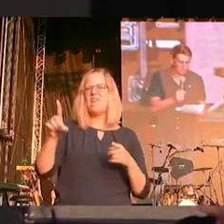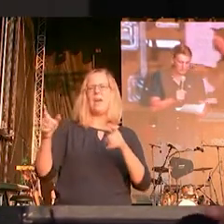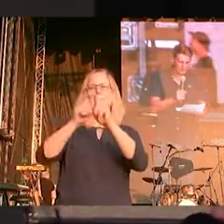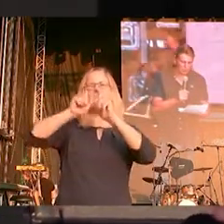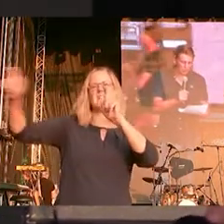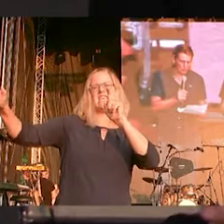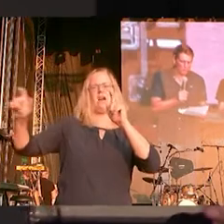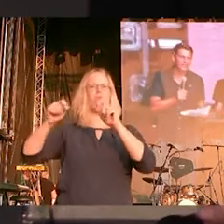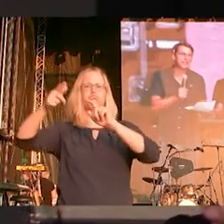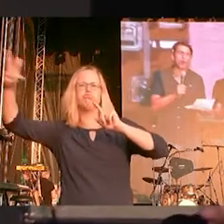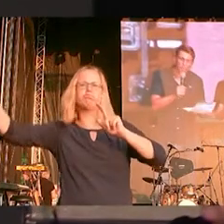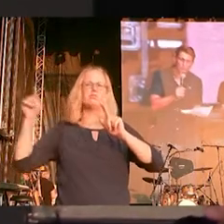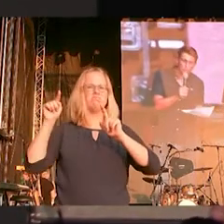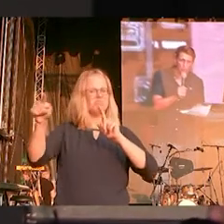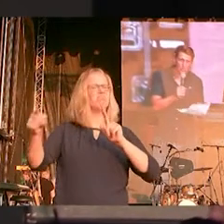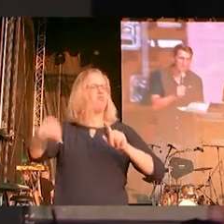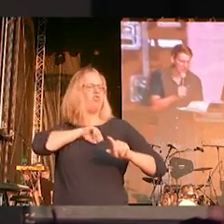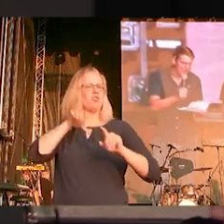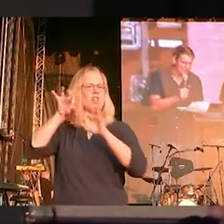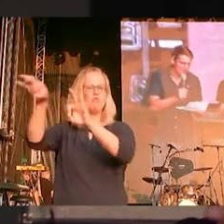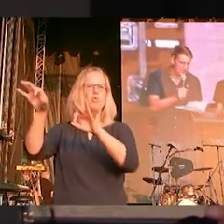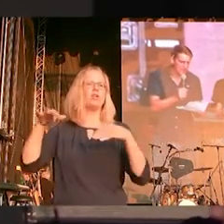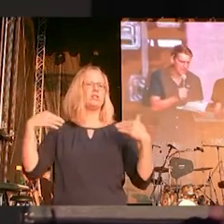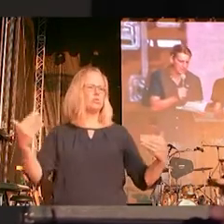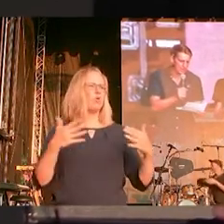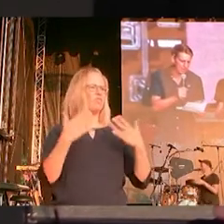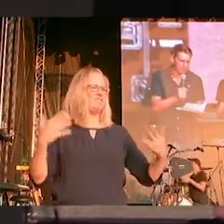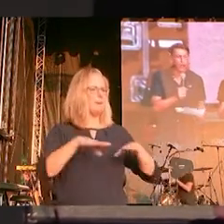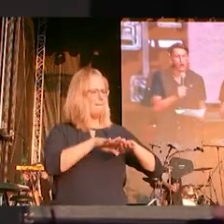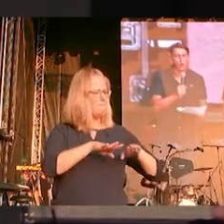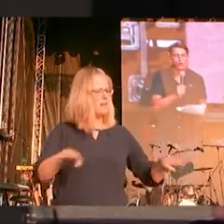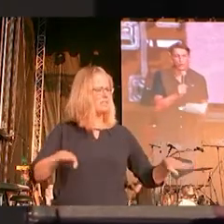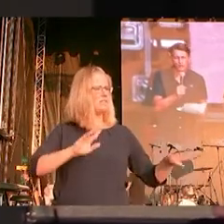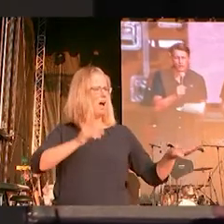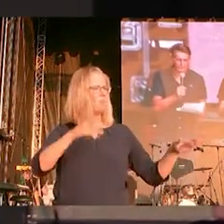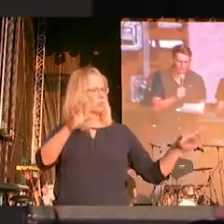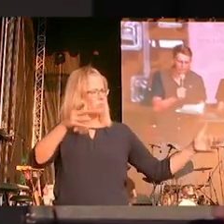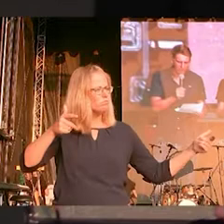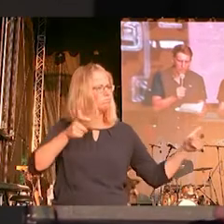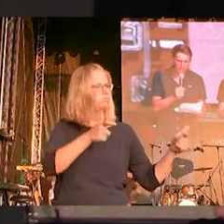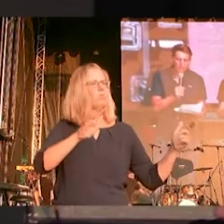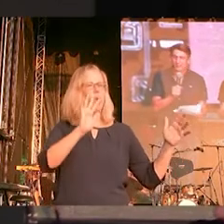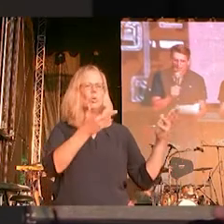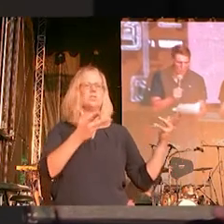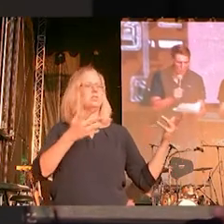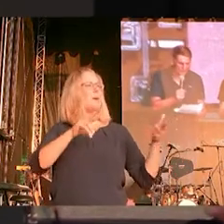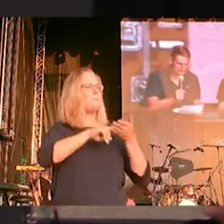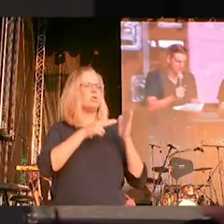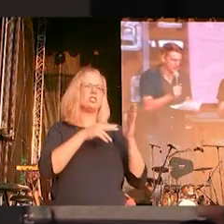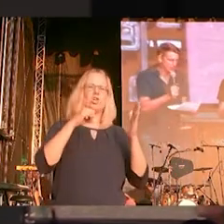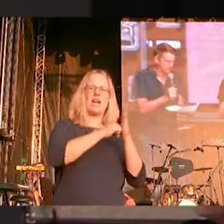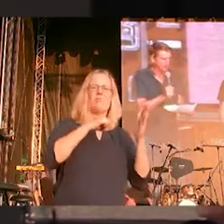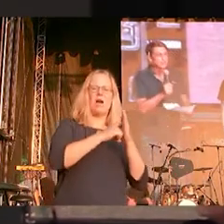solidarischen Gesundheitsversorgung in Kombination mit basisnaher Gemeinwesenarbeit und der politische Kampf für eine soziale und